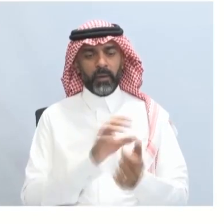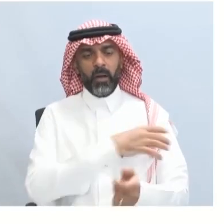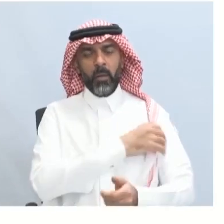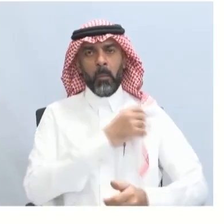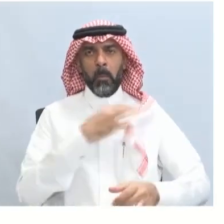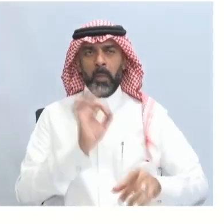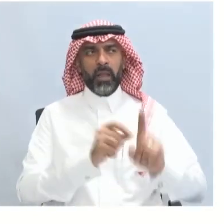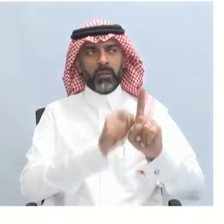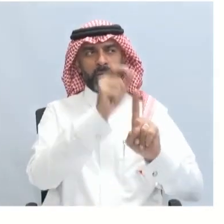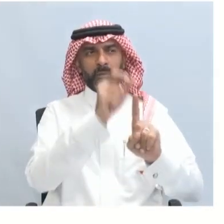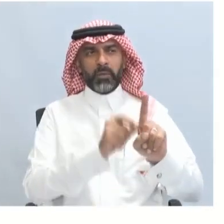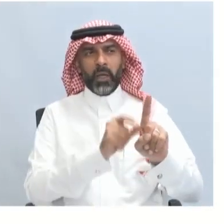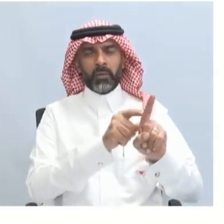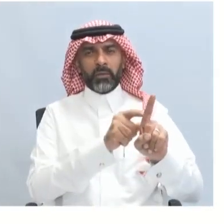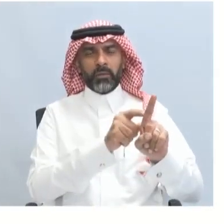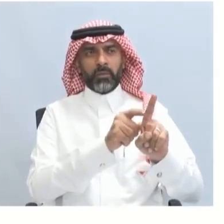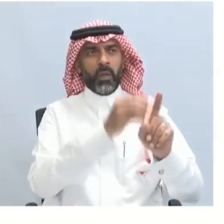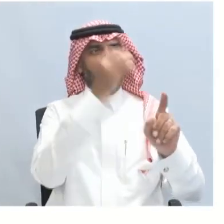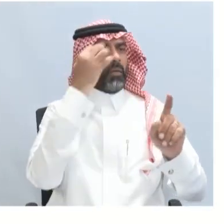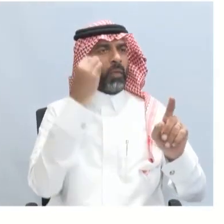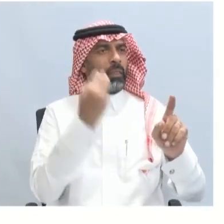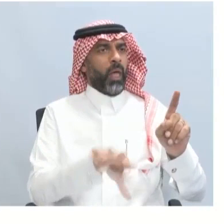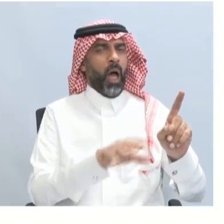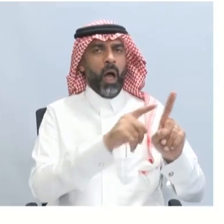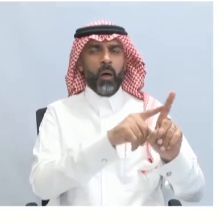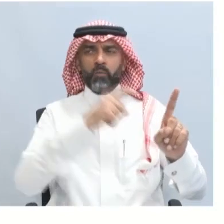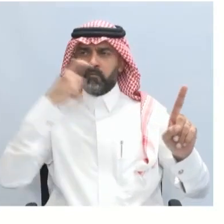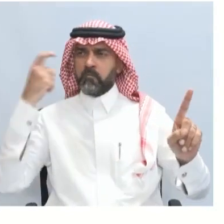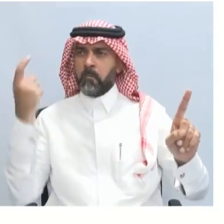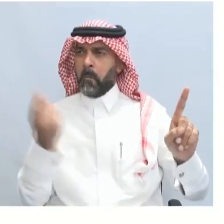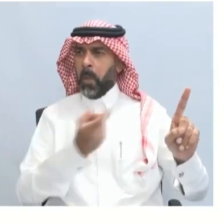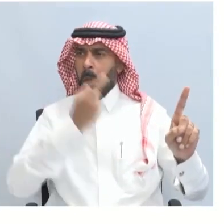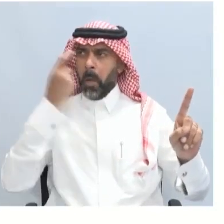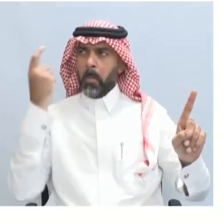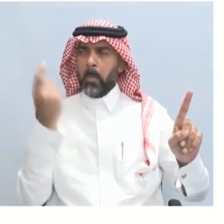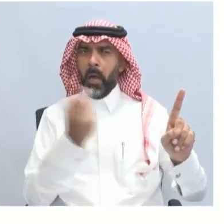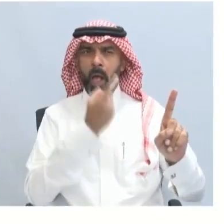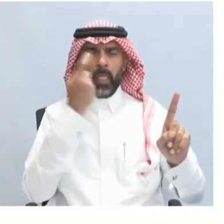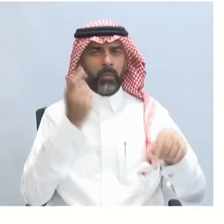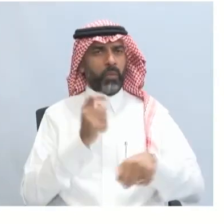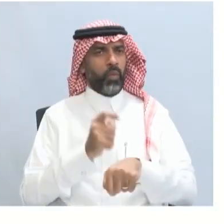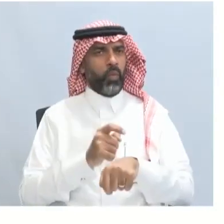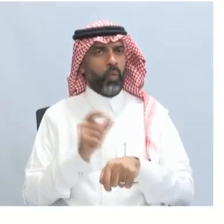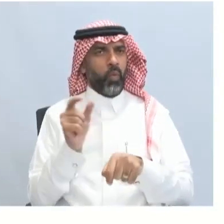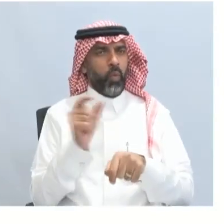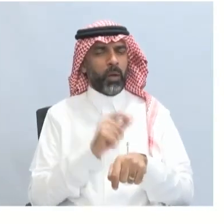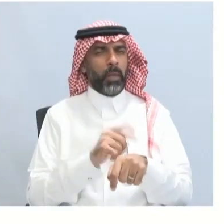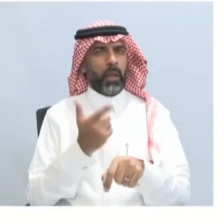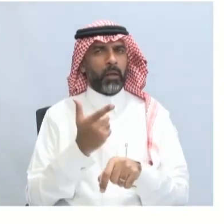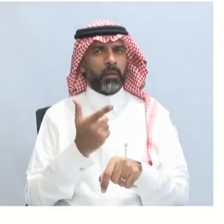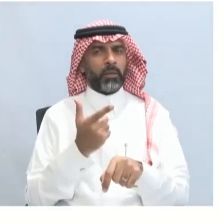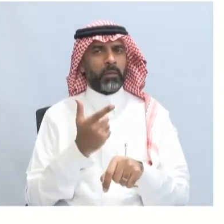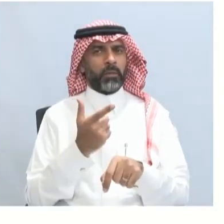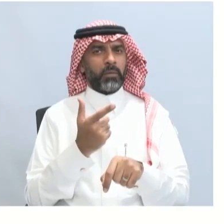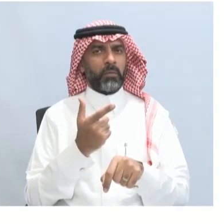فقد الانسان ومضى على فقده مده معينه فمضى على فقده مده معينه مثلا يكون